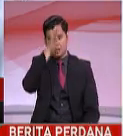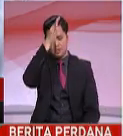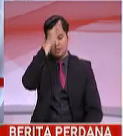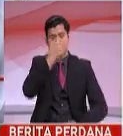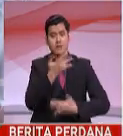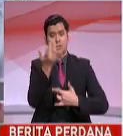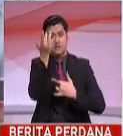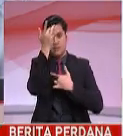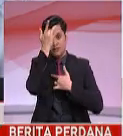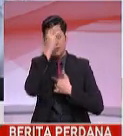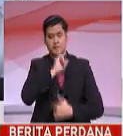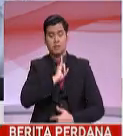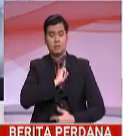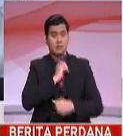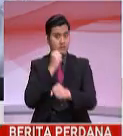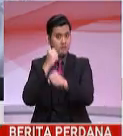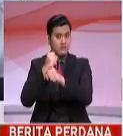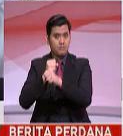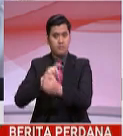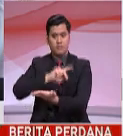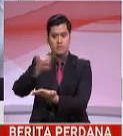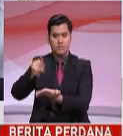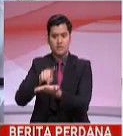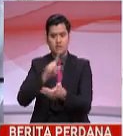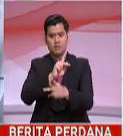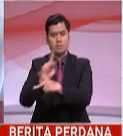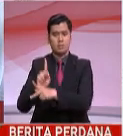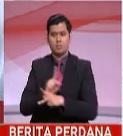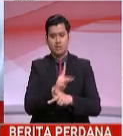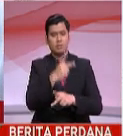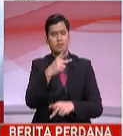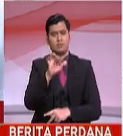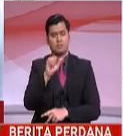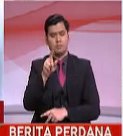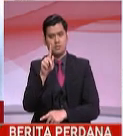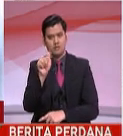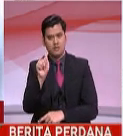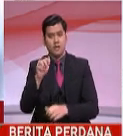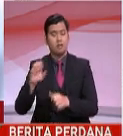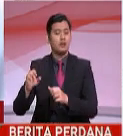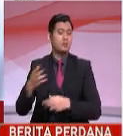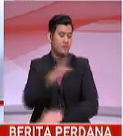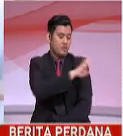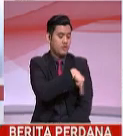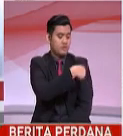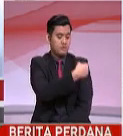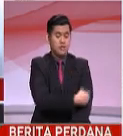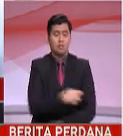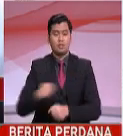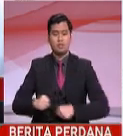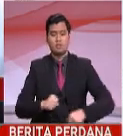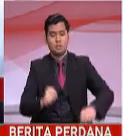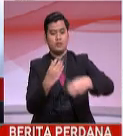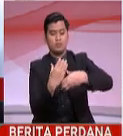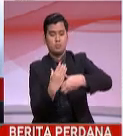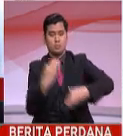di Pusat Kawalan Kusta Negara, PKKN Hospital Sungai Buloh, dah 7